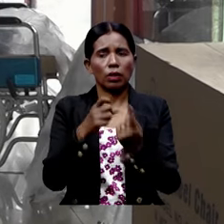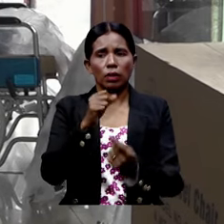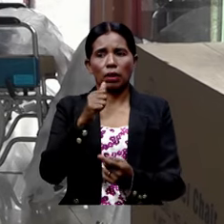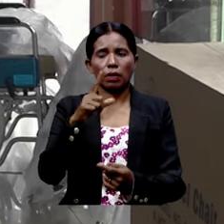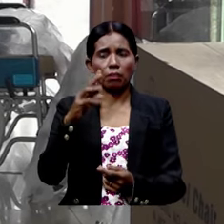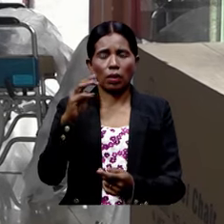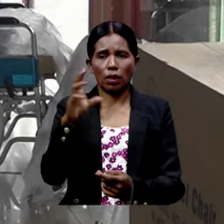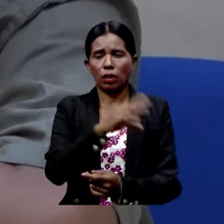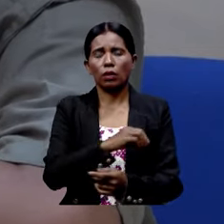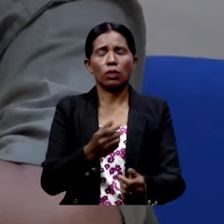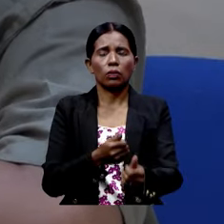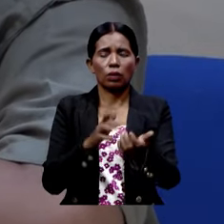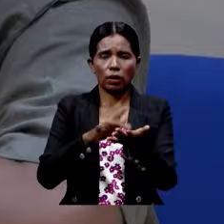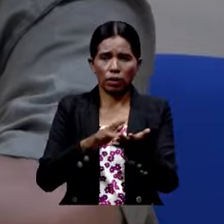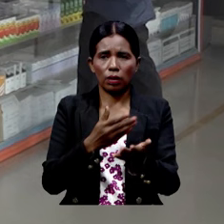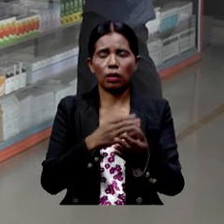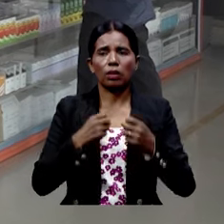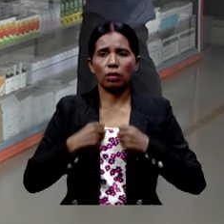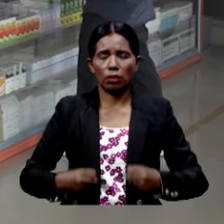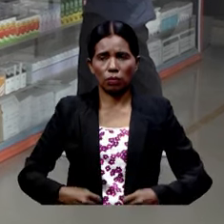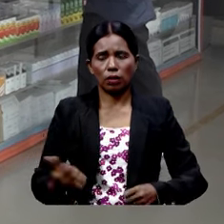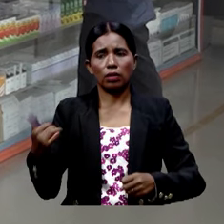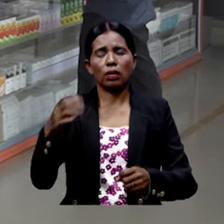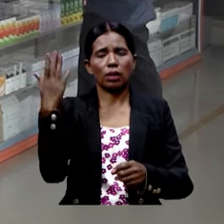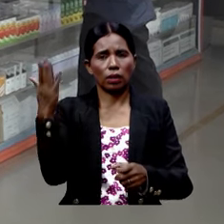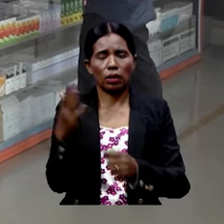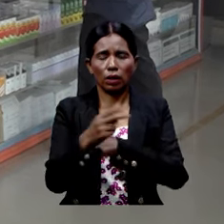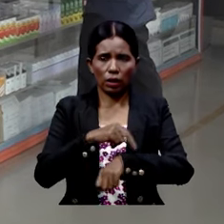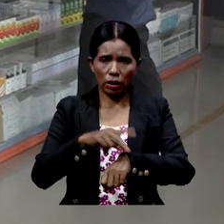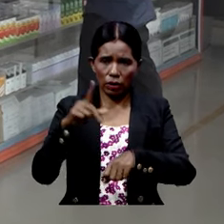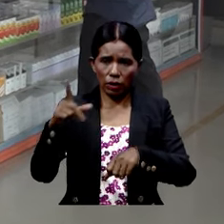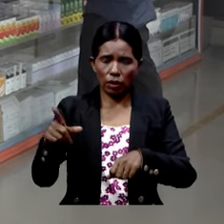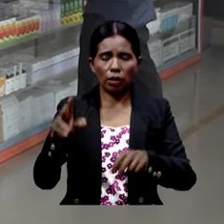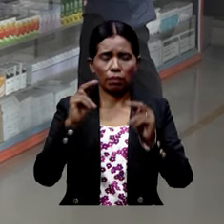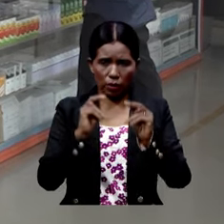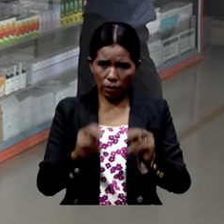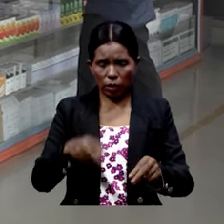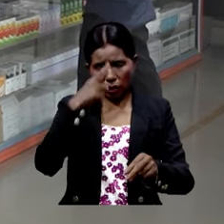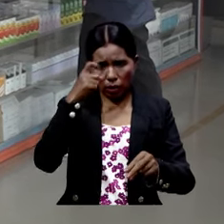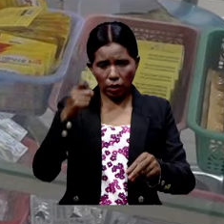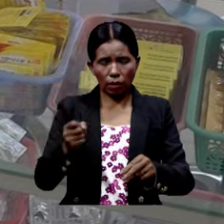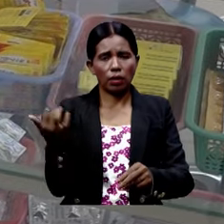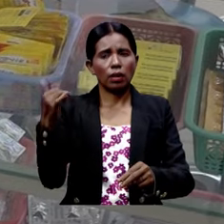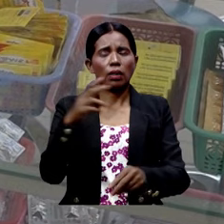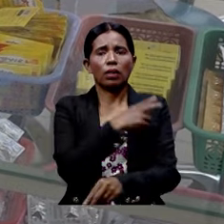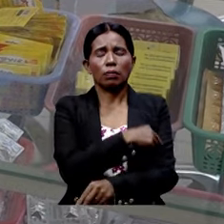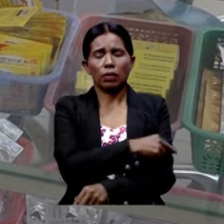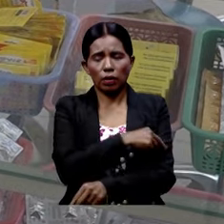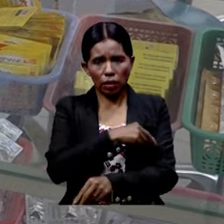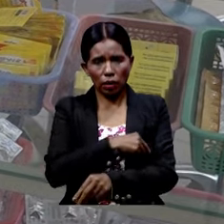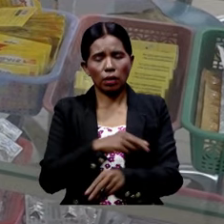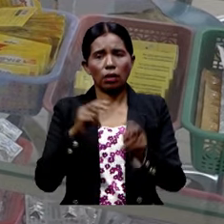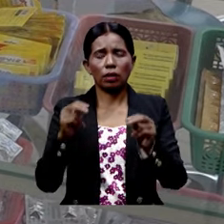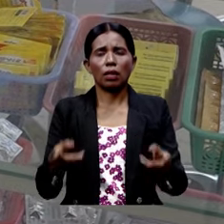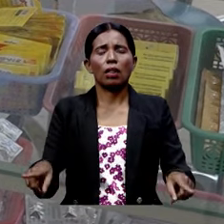ti restok nebe facilidade saúde sir e a território nacional precisa tamba durante ne Clínica refere mos no